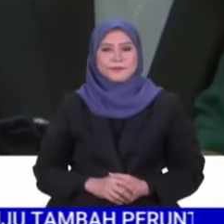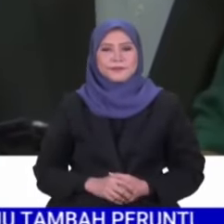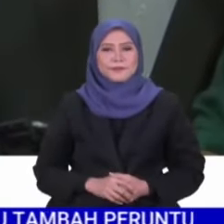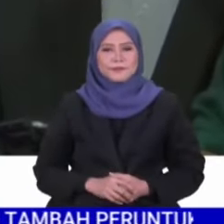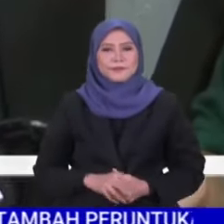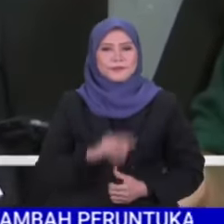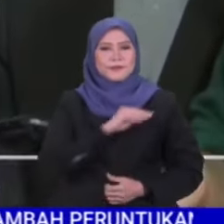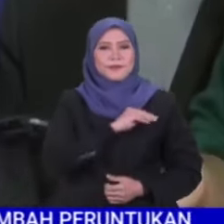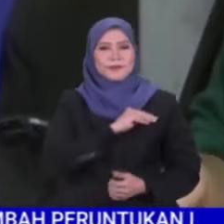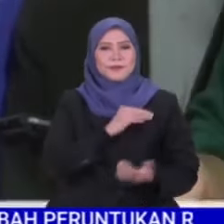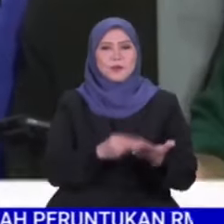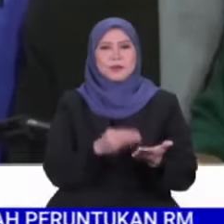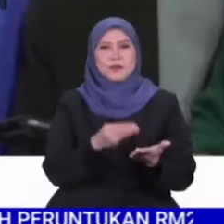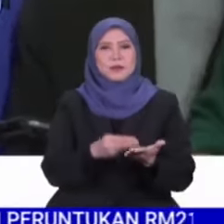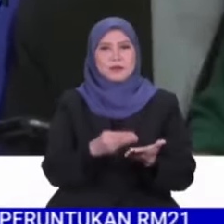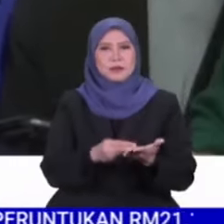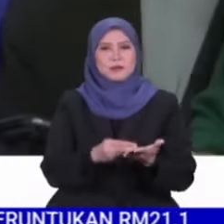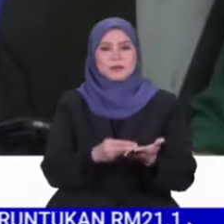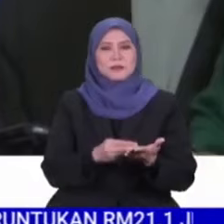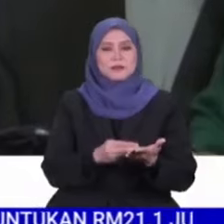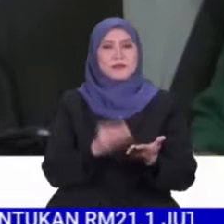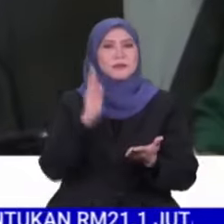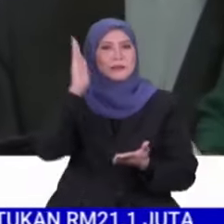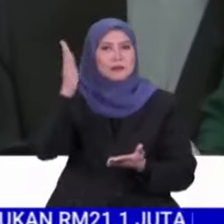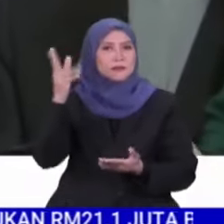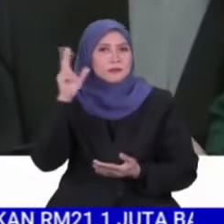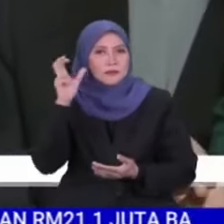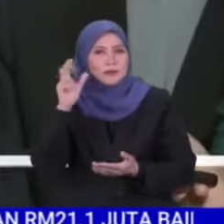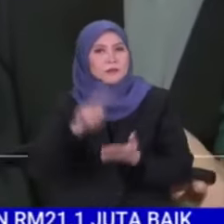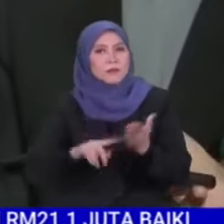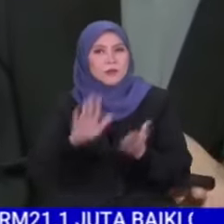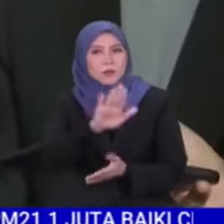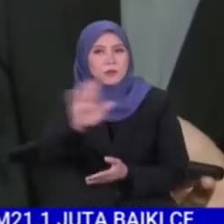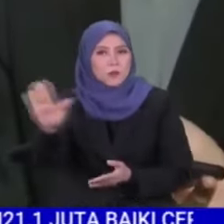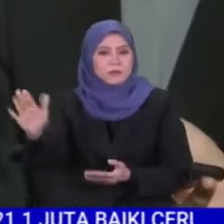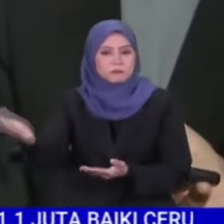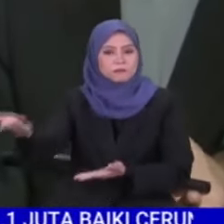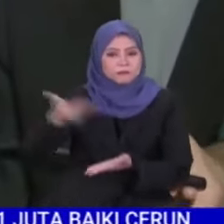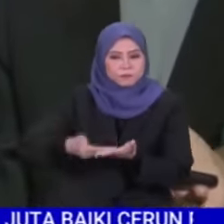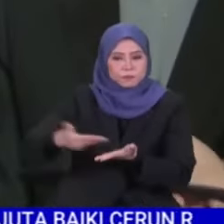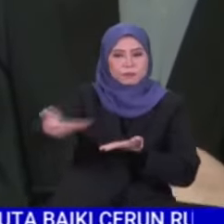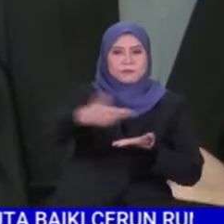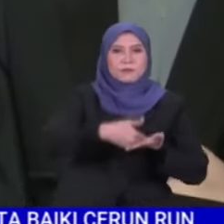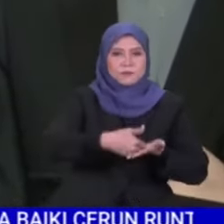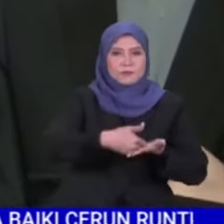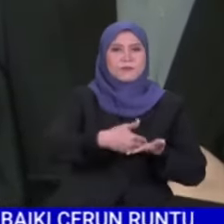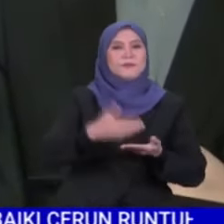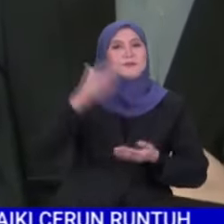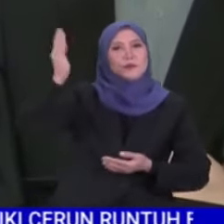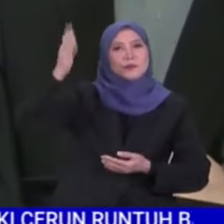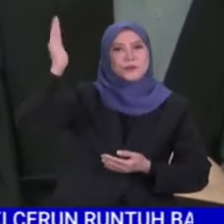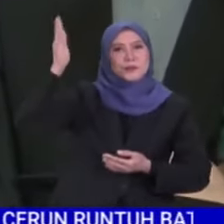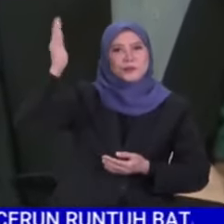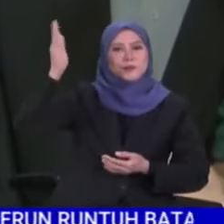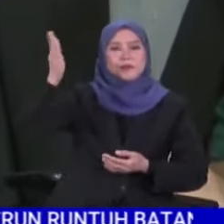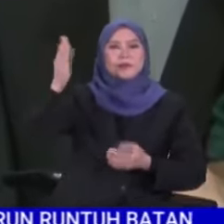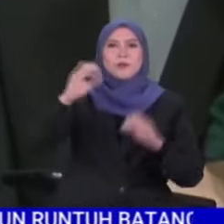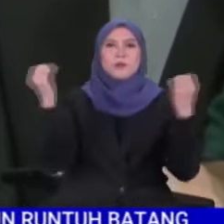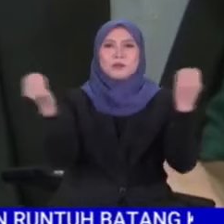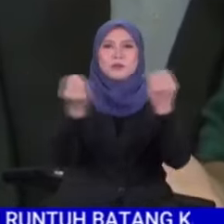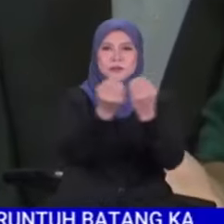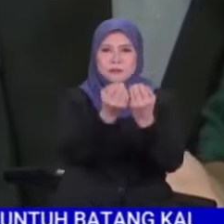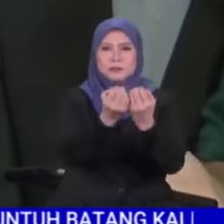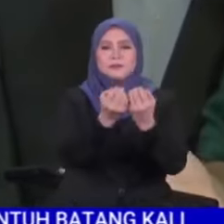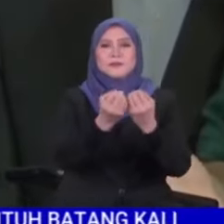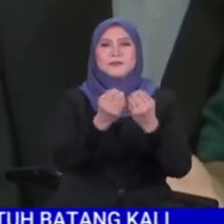Menteri Keuangan akan mendengar pandangan-pandangan setiap organisasi yang